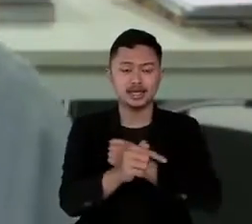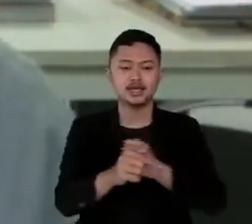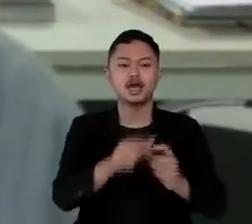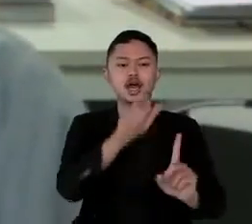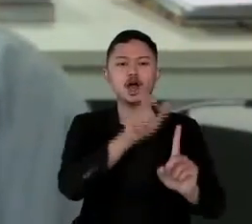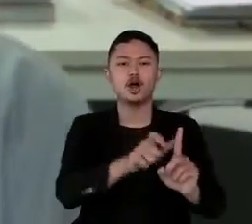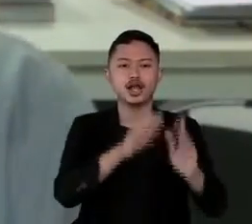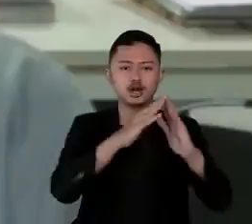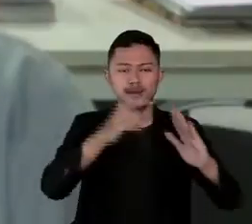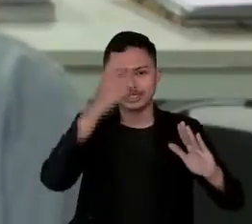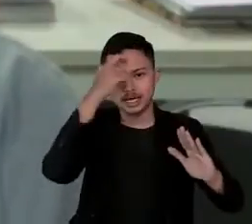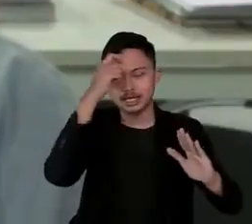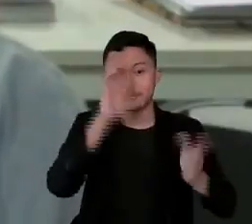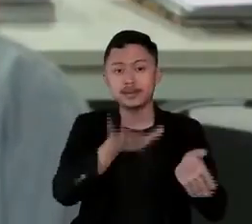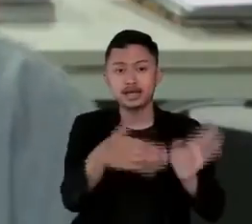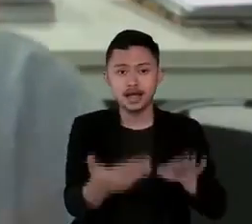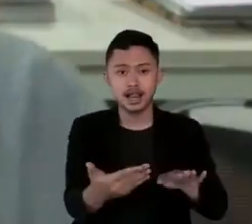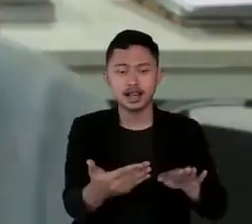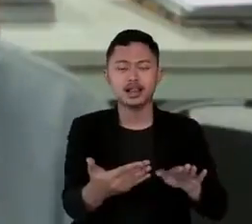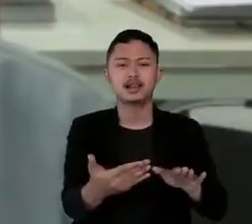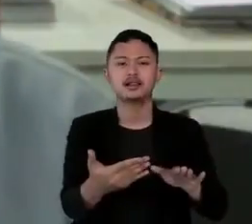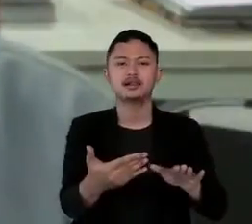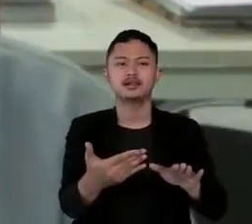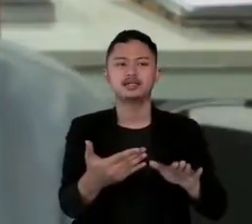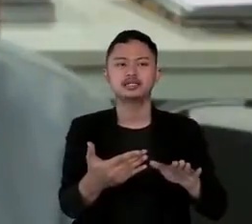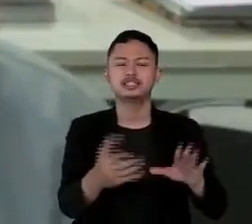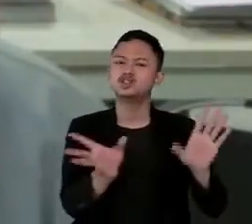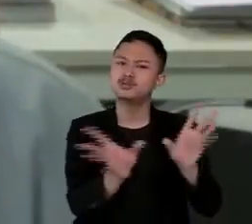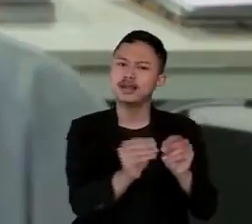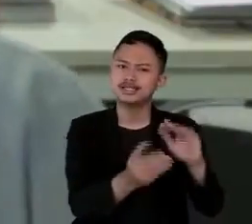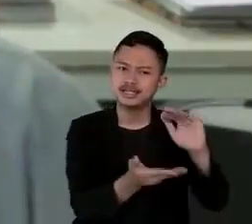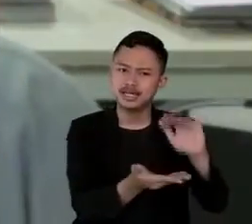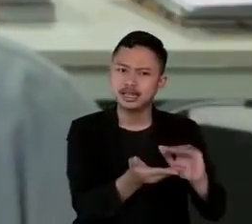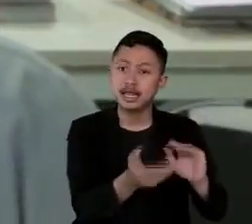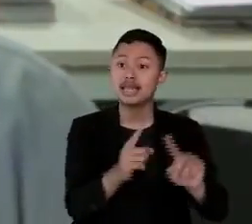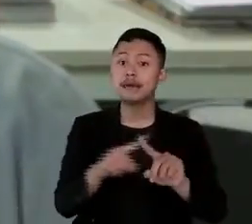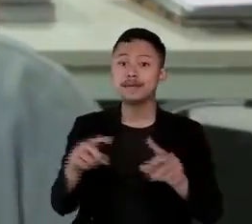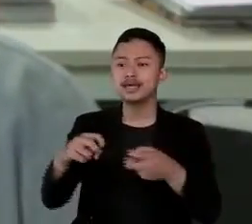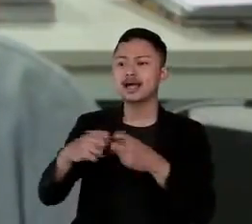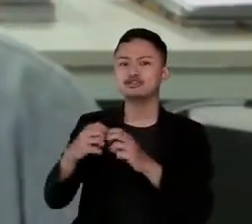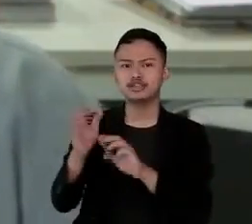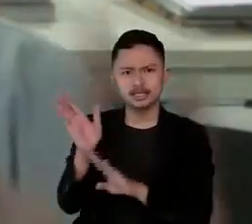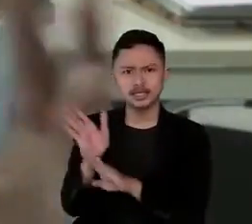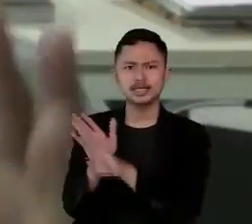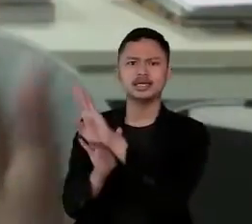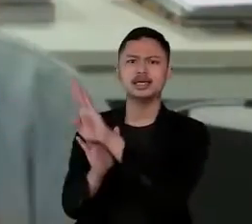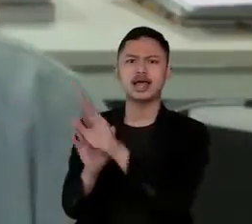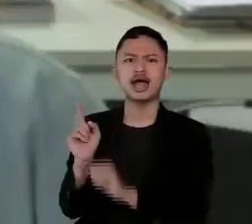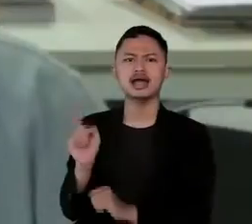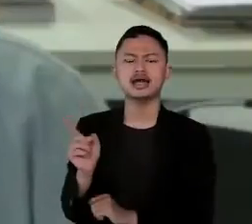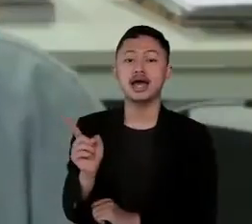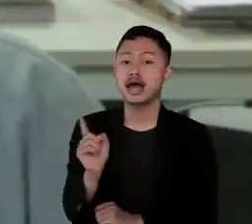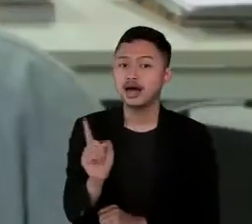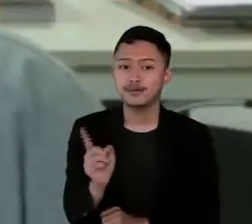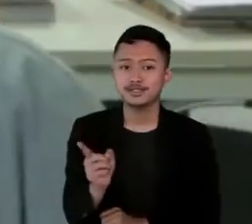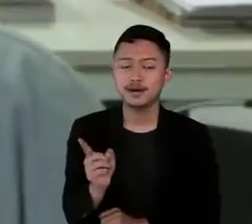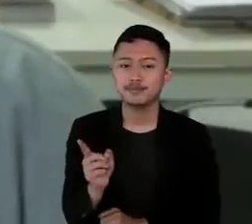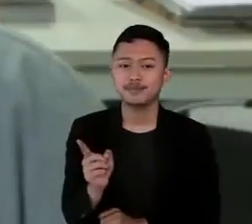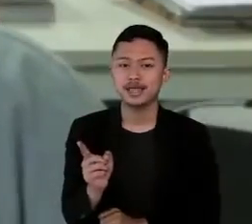meninggal dunia itu sangat rendah tetapi kasus bisa segan Holo Jaka Jaka artinya iluta